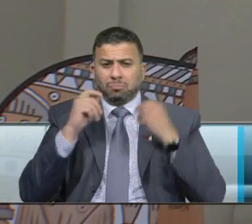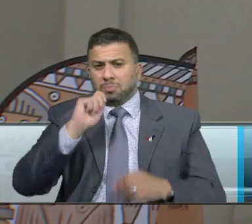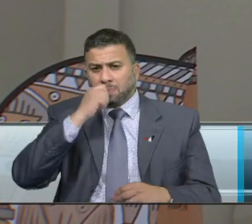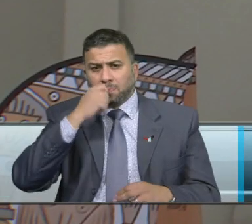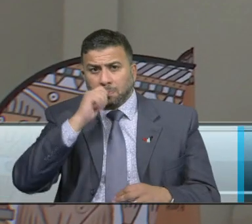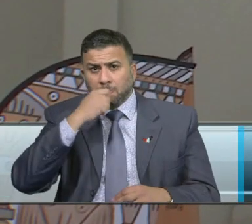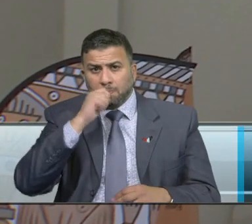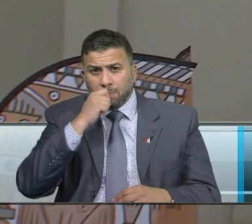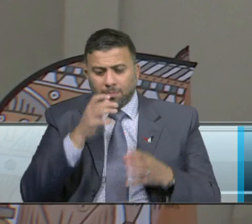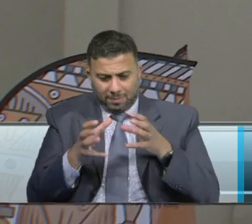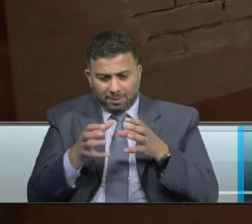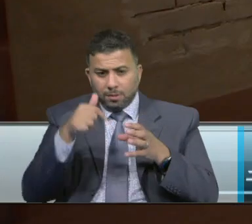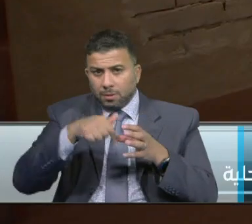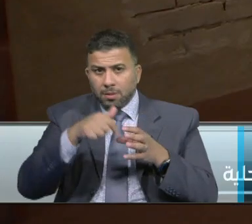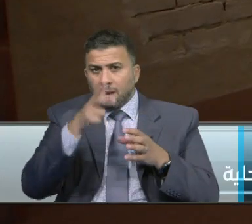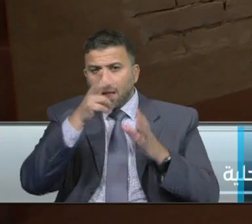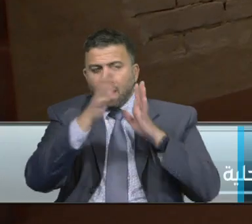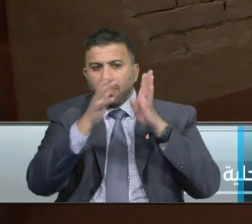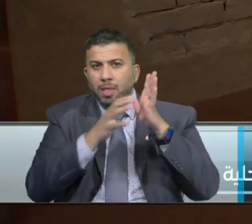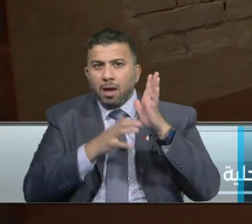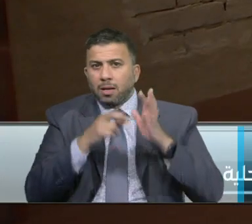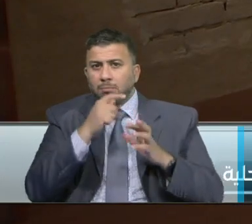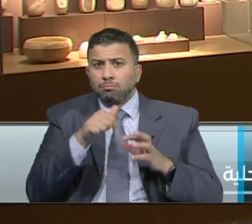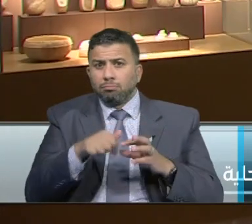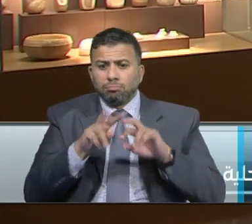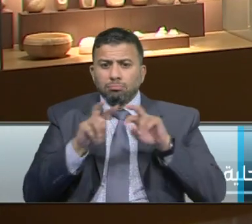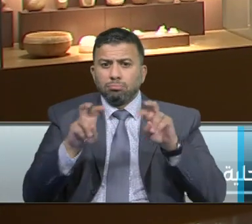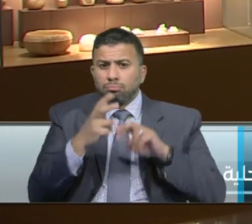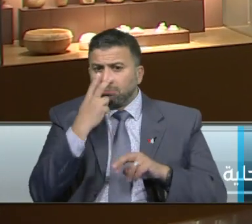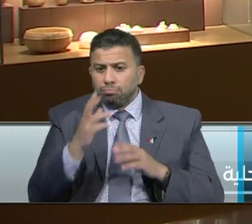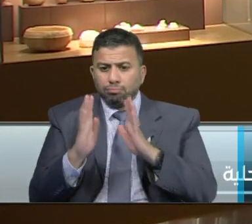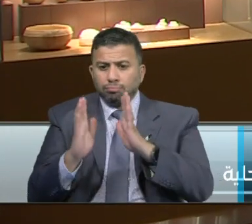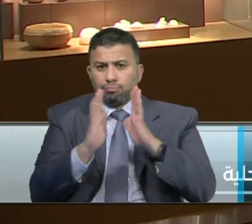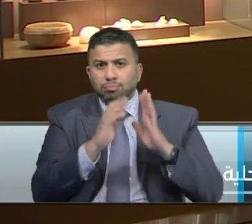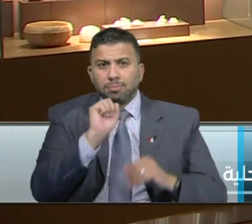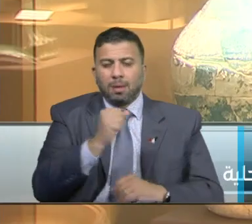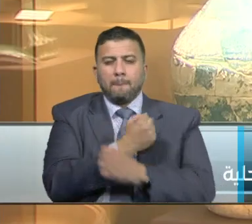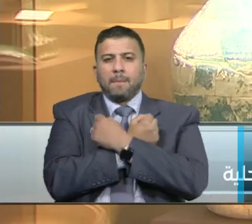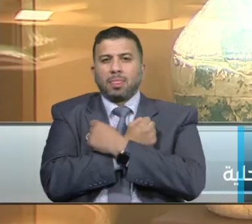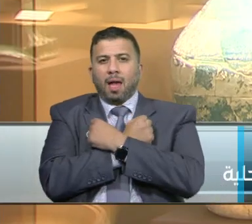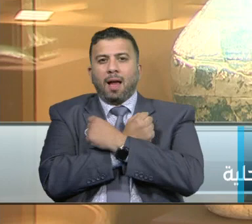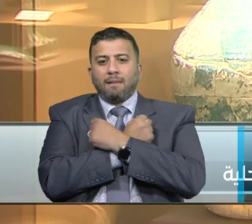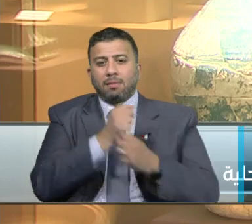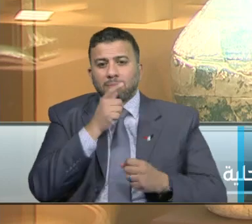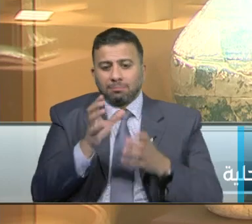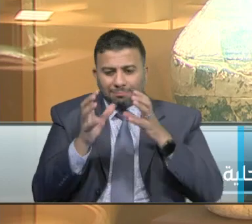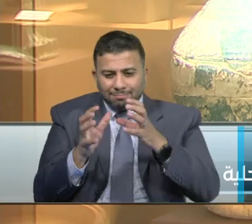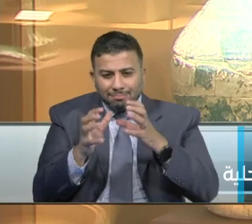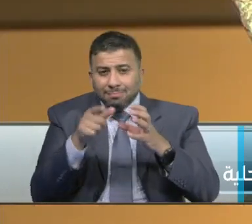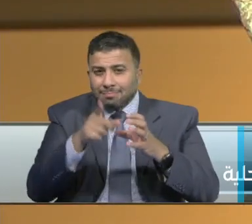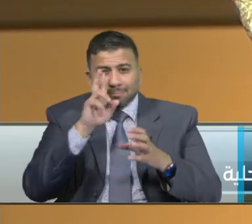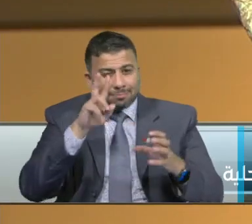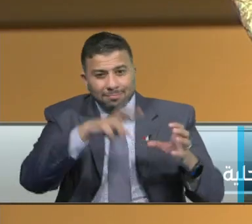التي تحيط بالقطع الأثرية منذ اكتشافها وحتى عرضها في خزائن المتاحف، فهذه القطعة